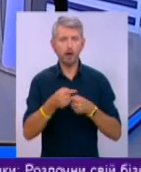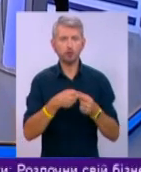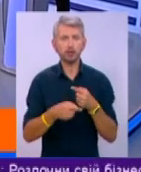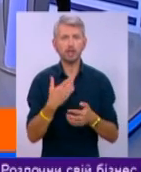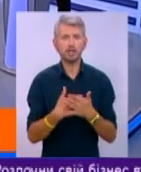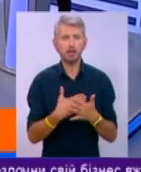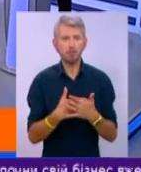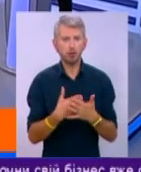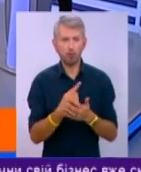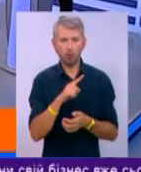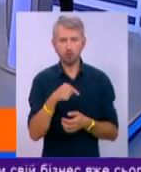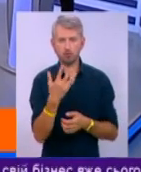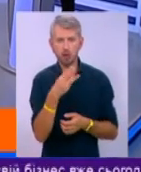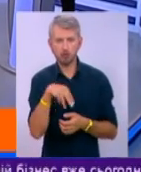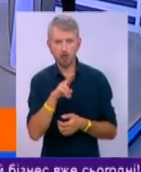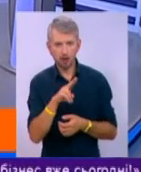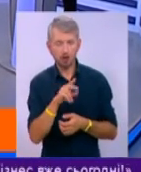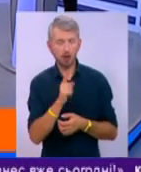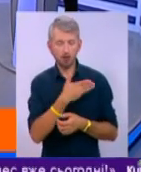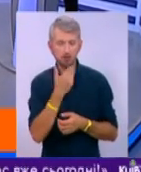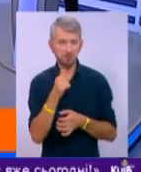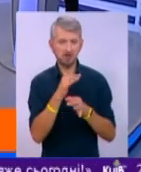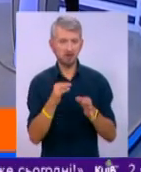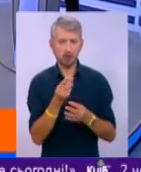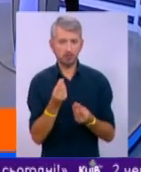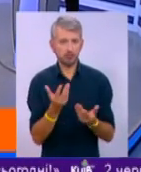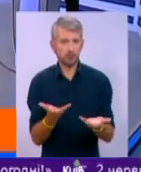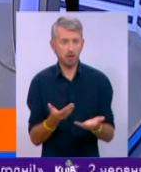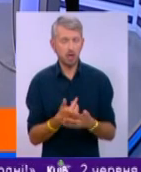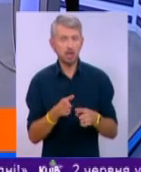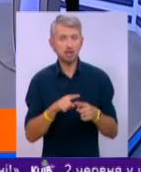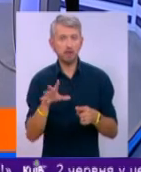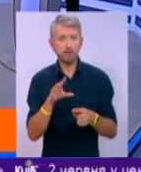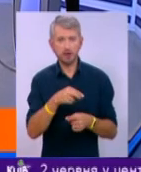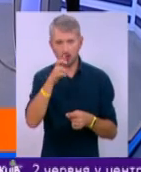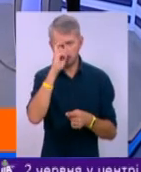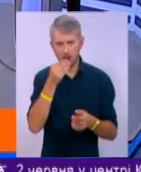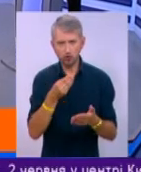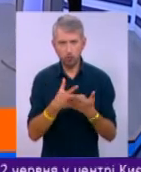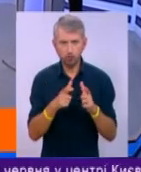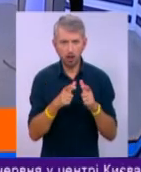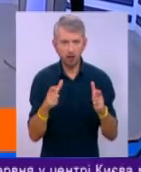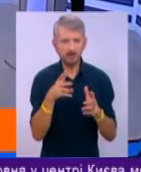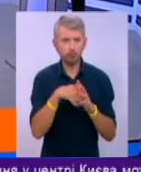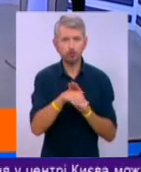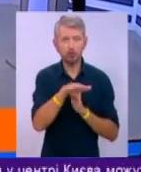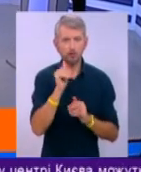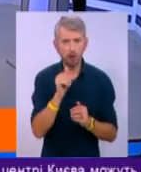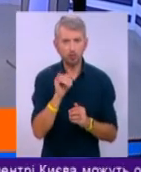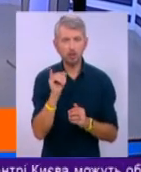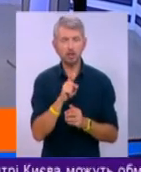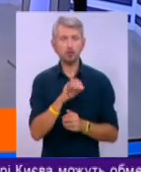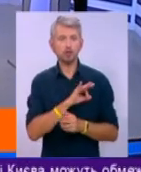нібито 1,5 мільярда. Але немає ніяких 1,5 мільярда. Це все держоблігації внутрішнього займу. І з